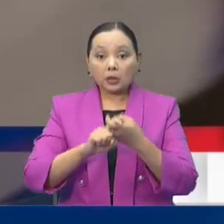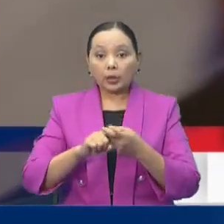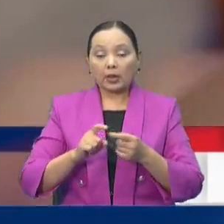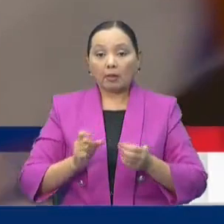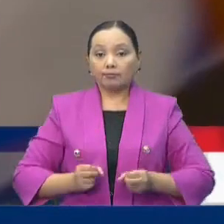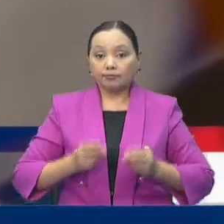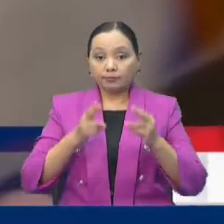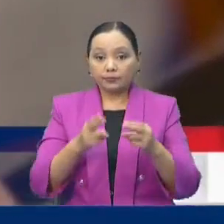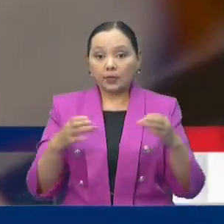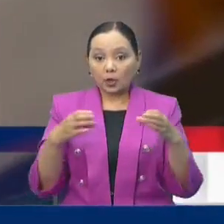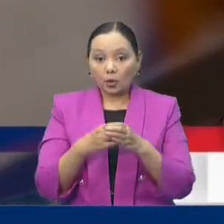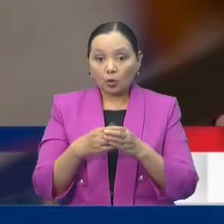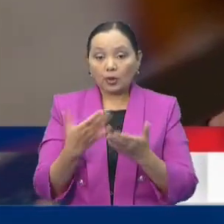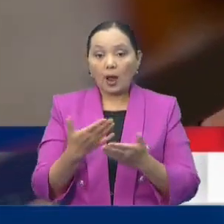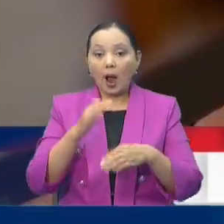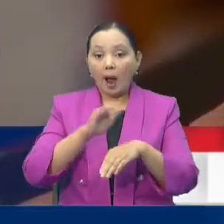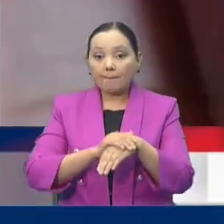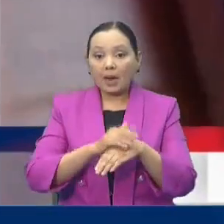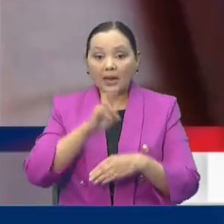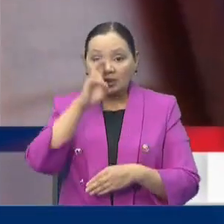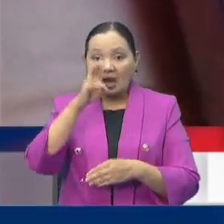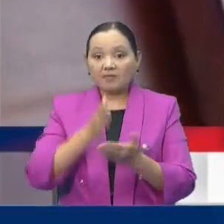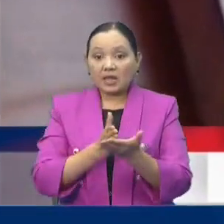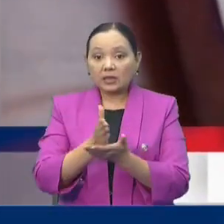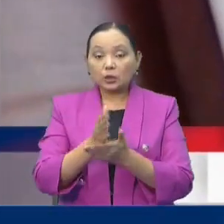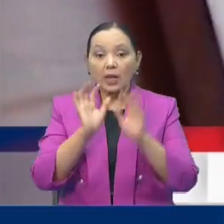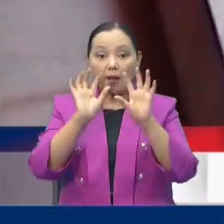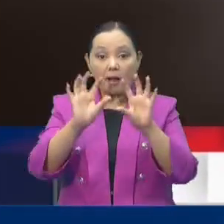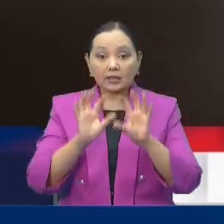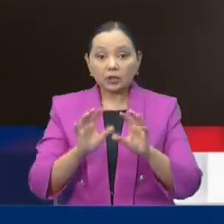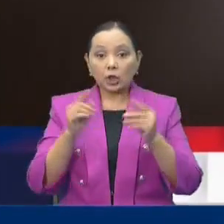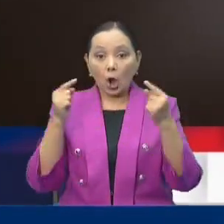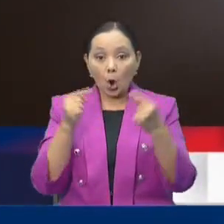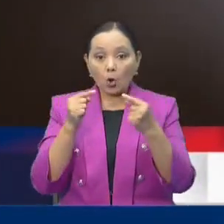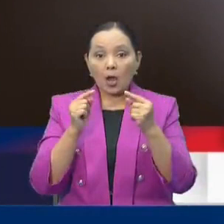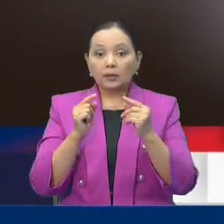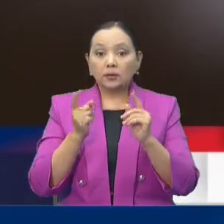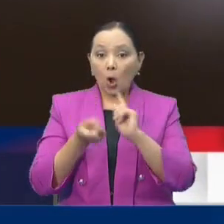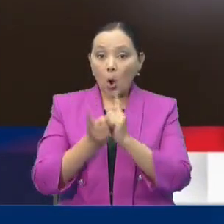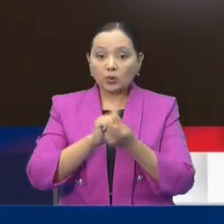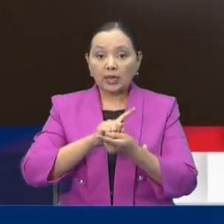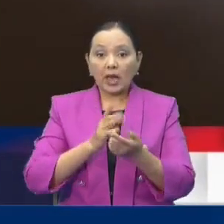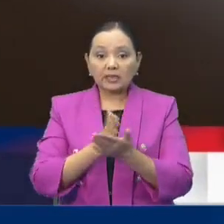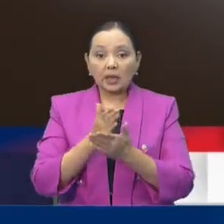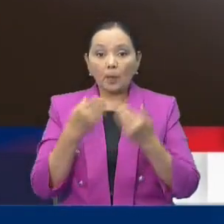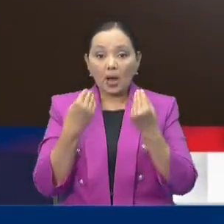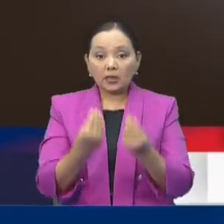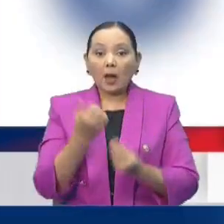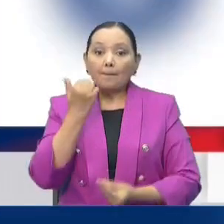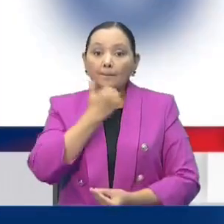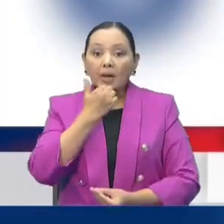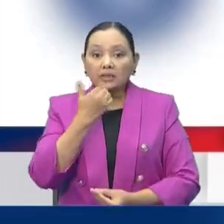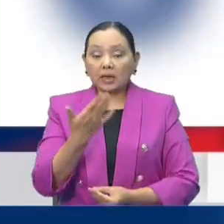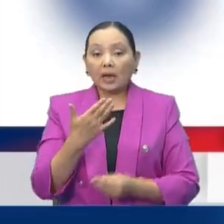tashkilot g'oyalari singdirilgan va amaldagi davlat tuzumini konstitutsiyaga xilof tarzda o'zgartirishga xizmat qiluvchi